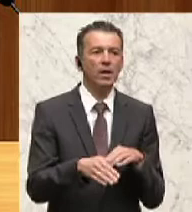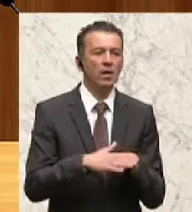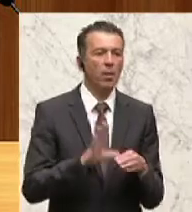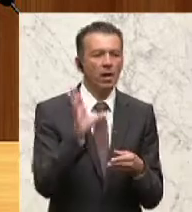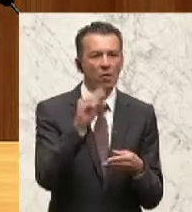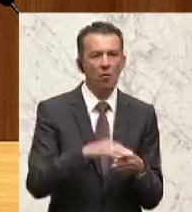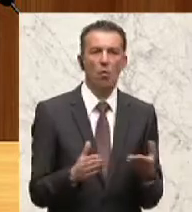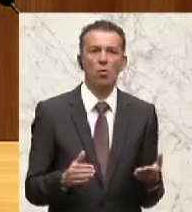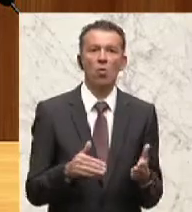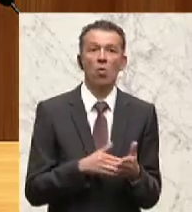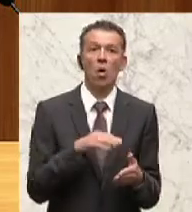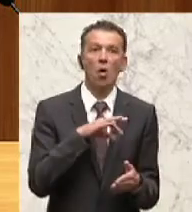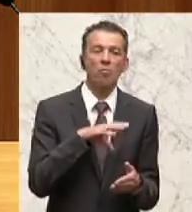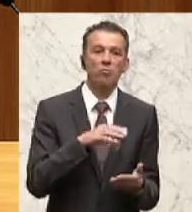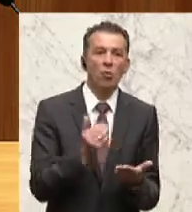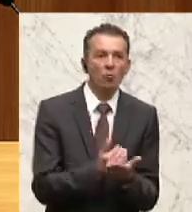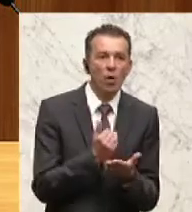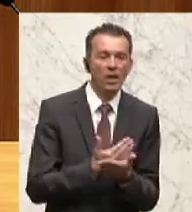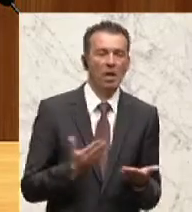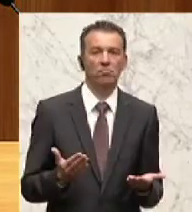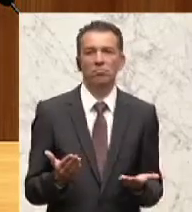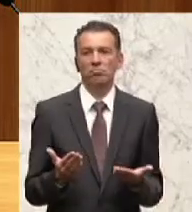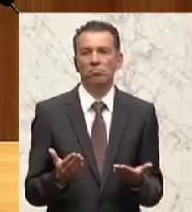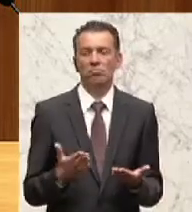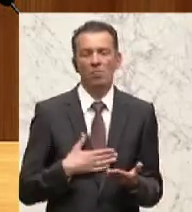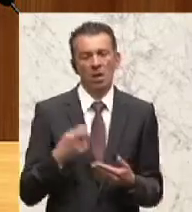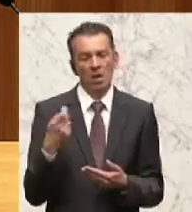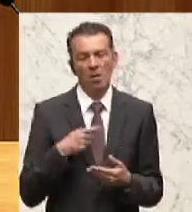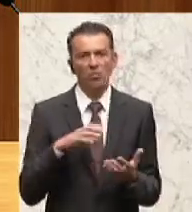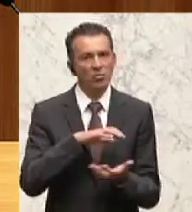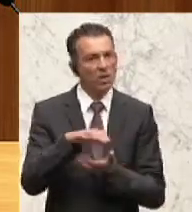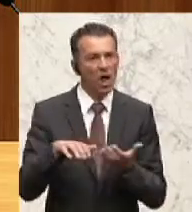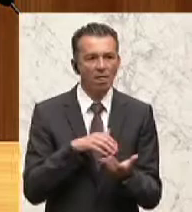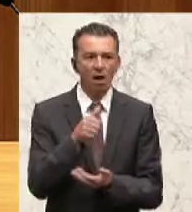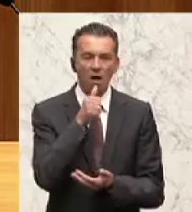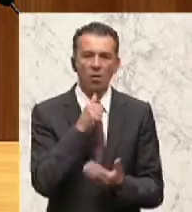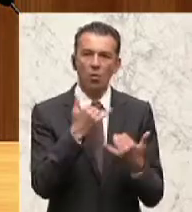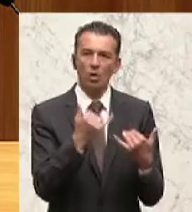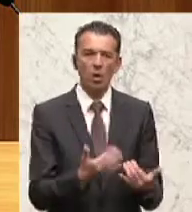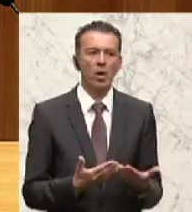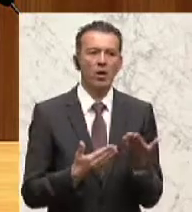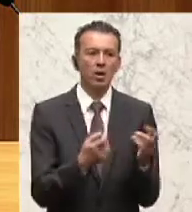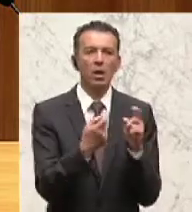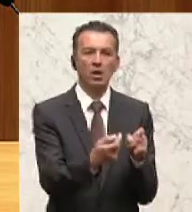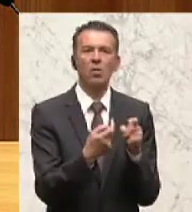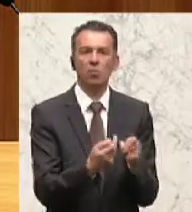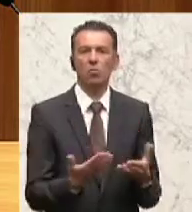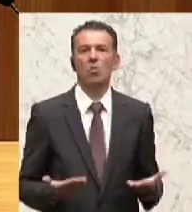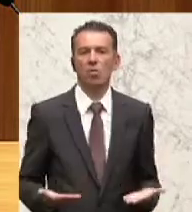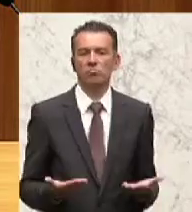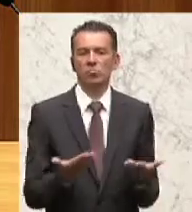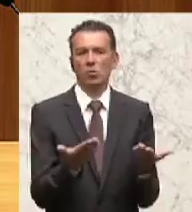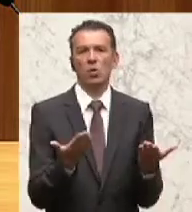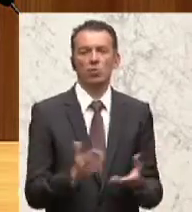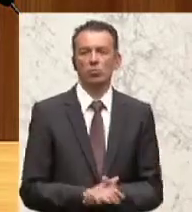auch profitieren. Das ist meines Erachtens genau der Skandal, der die Grünen heute in ihrer Diskussion heute ausmacht. Meine